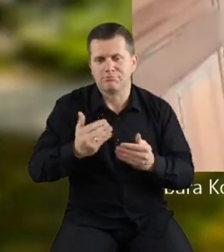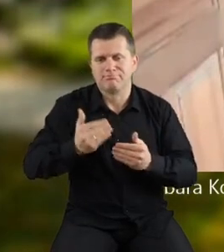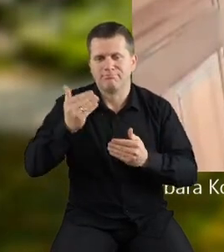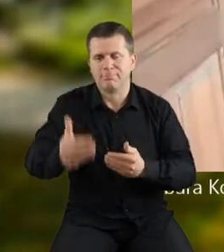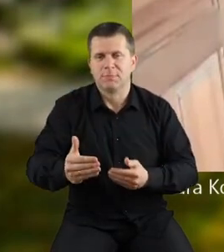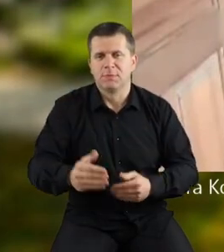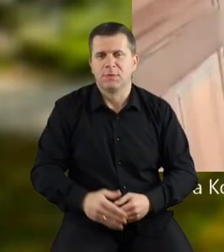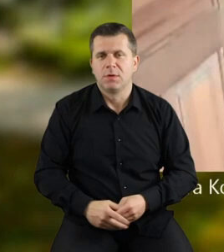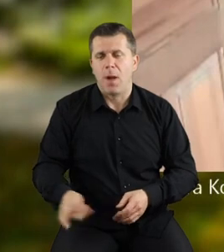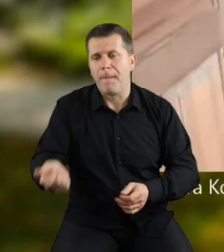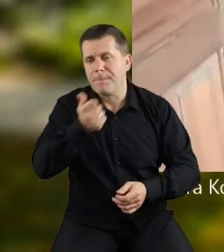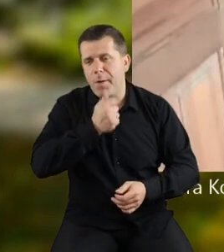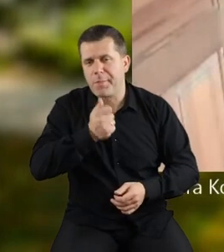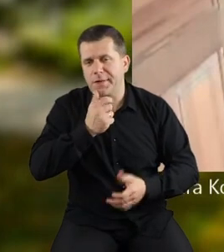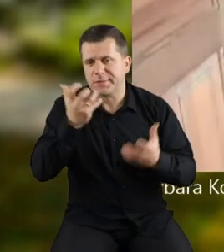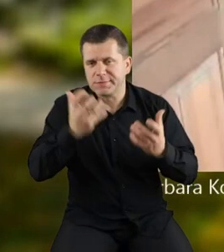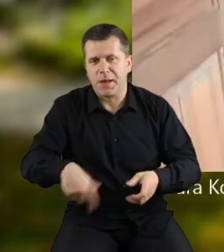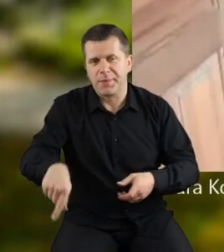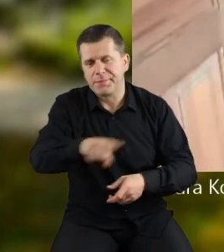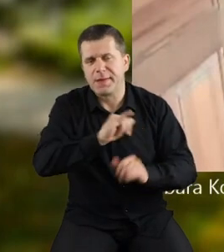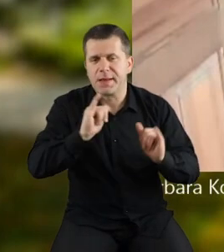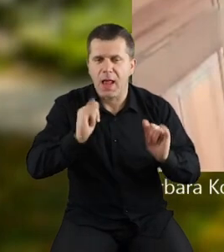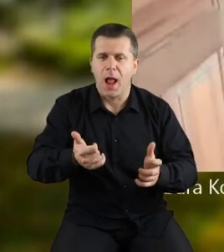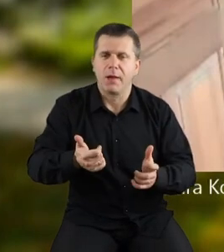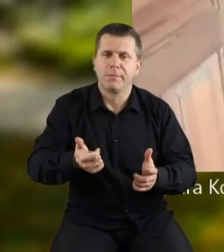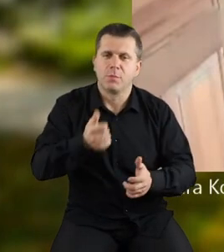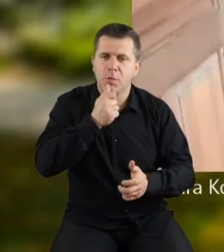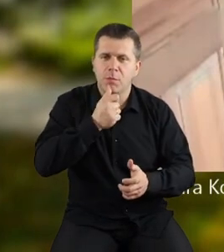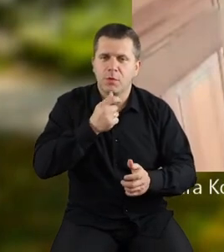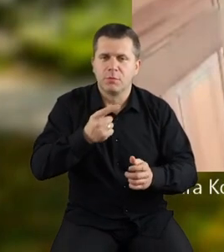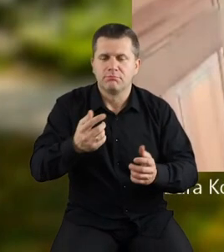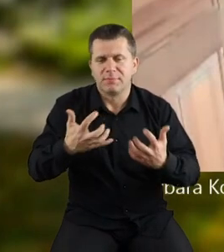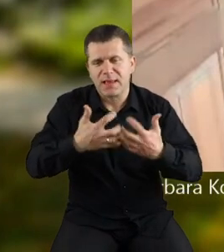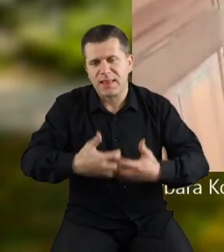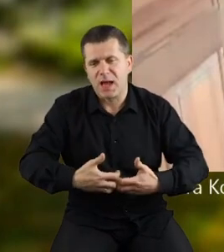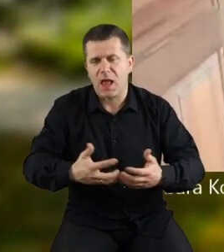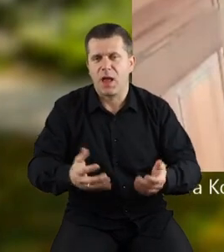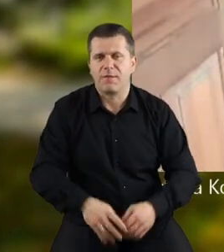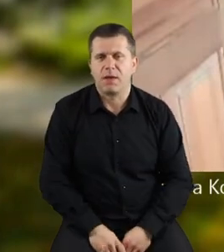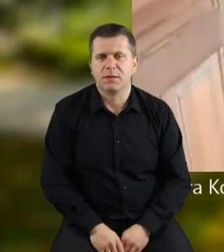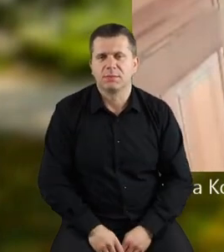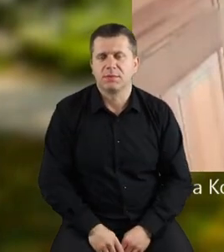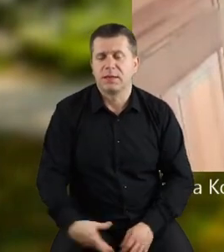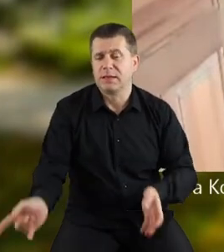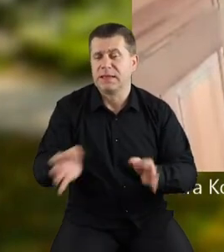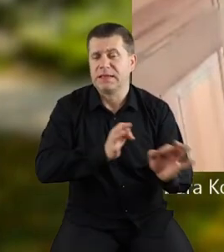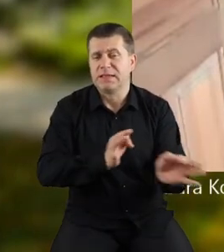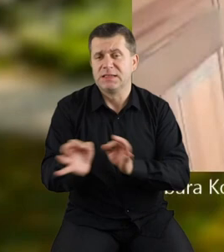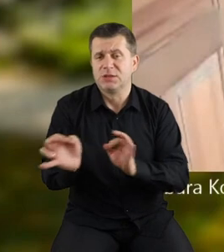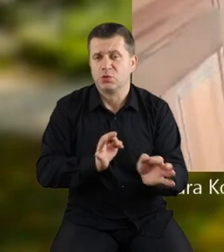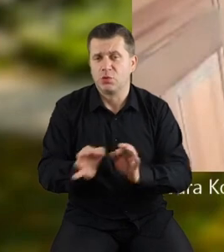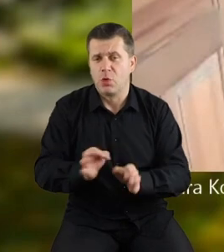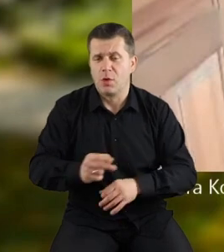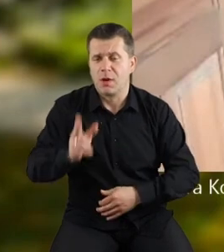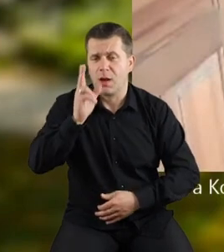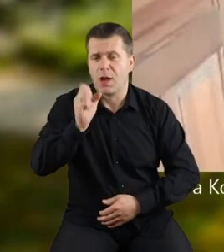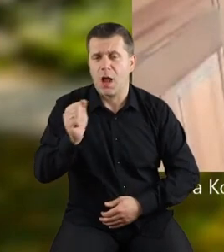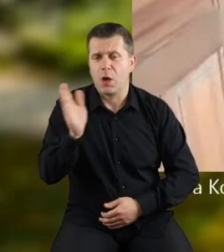osoby, które próbują się z nimi w jakiś sposób konsolidować.